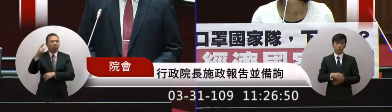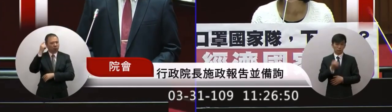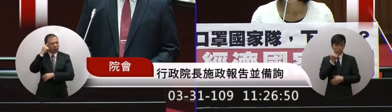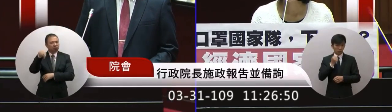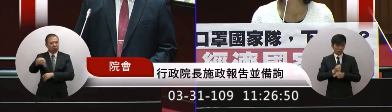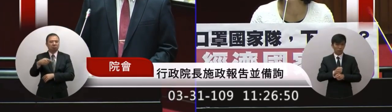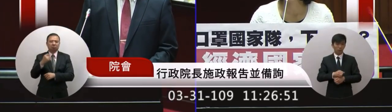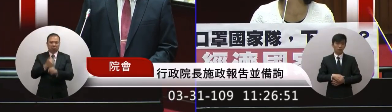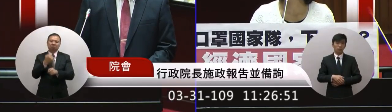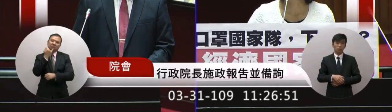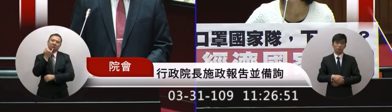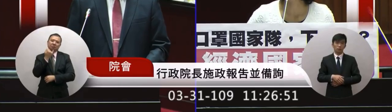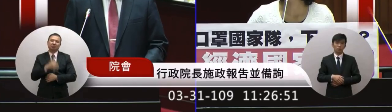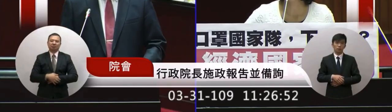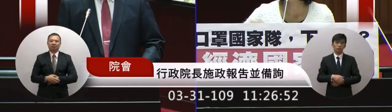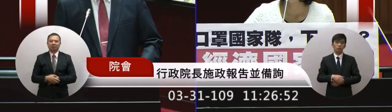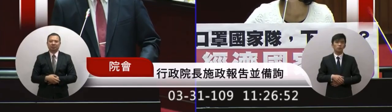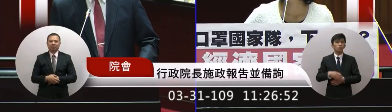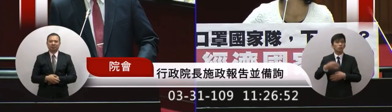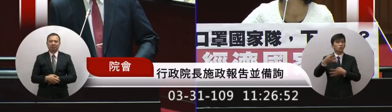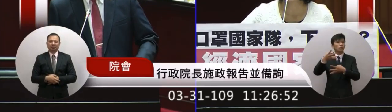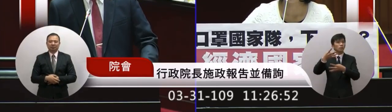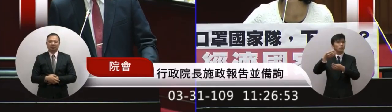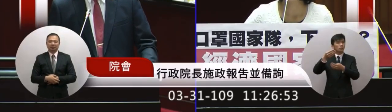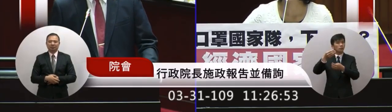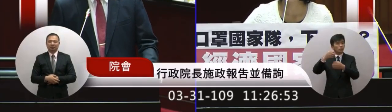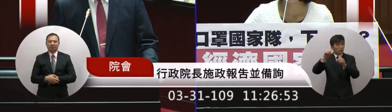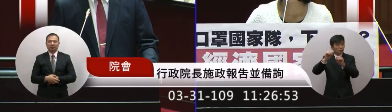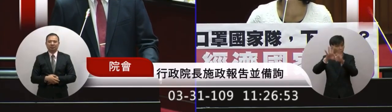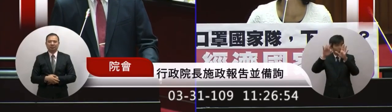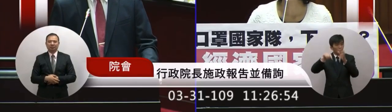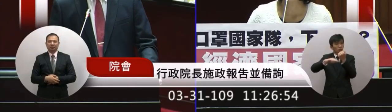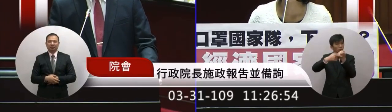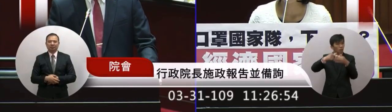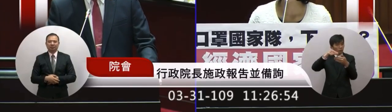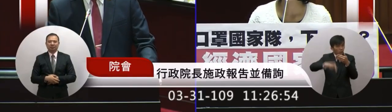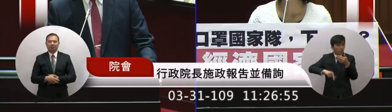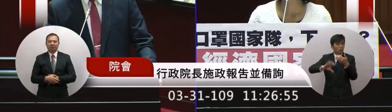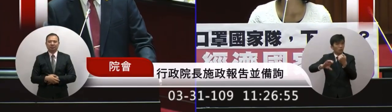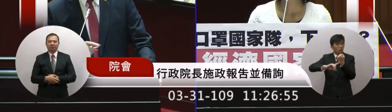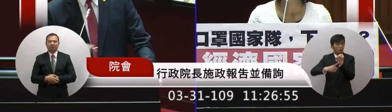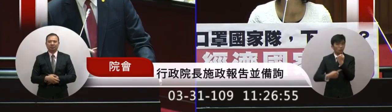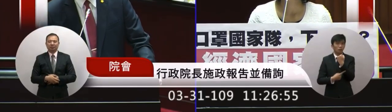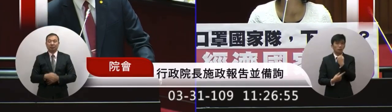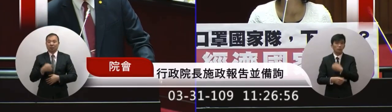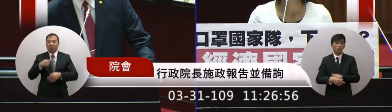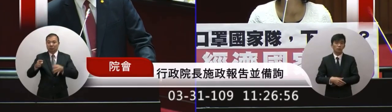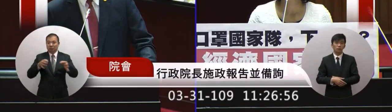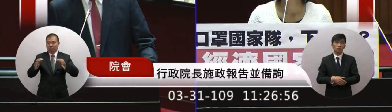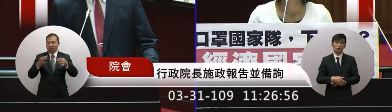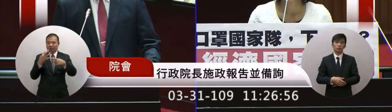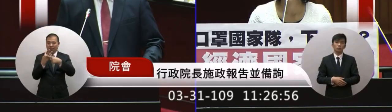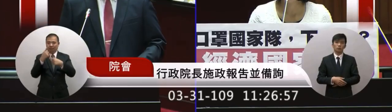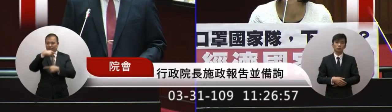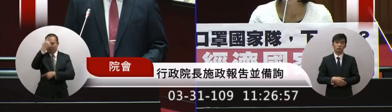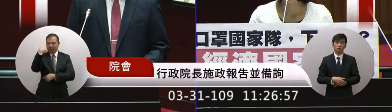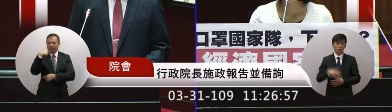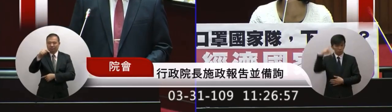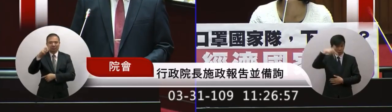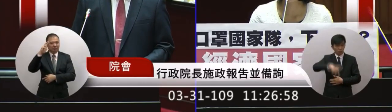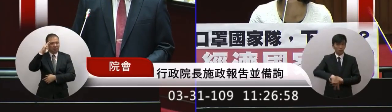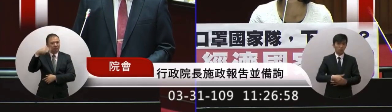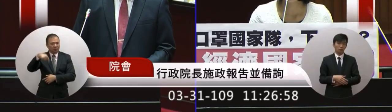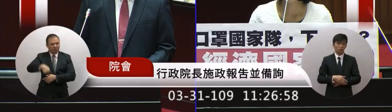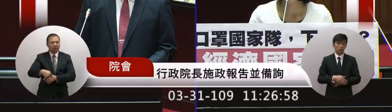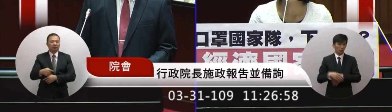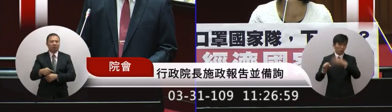行。 对。 那有没有说什么时候要公布这样的一个平台的法则跟方法？ 我商业司可能后礼拜可能个。 后礼拜，